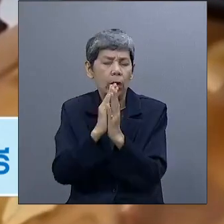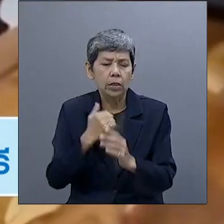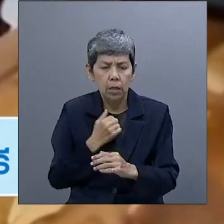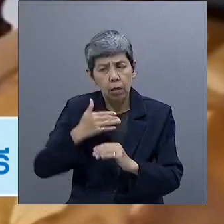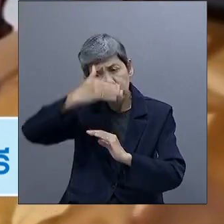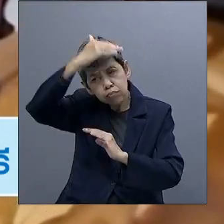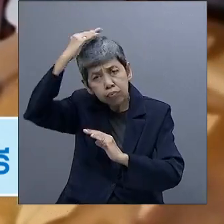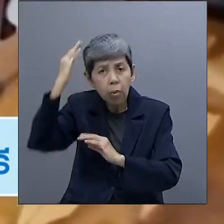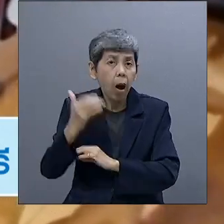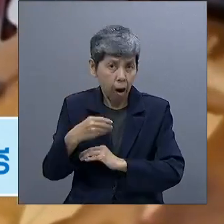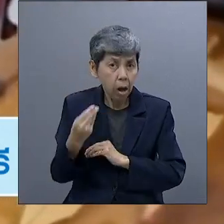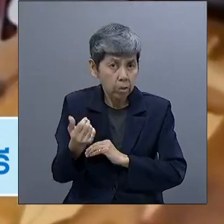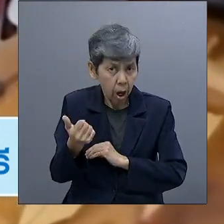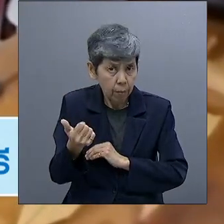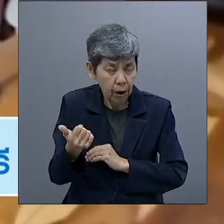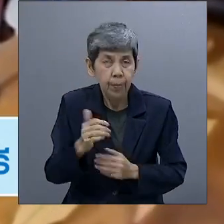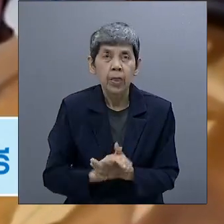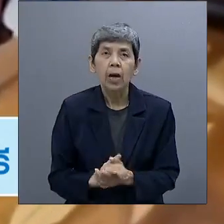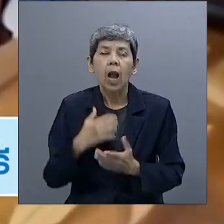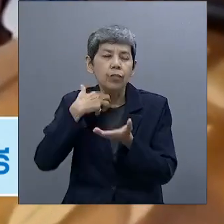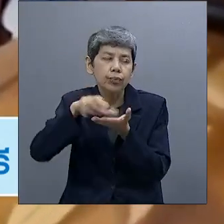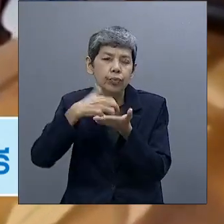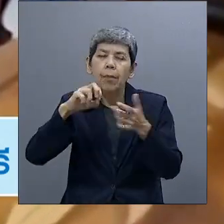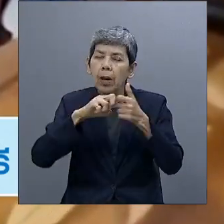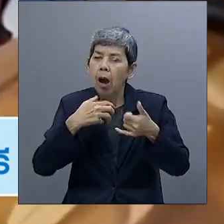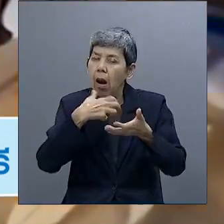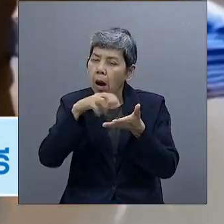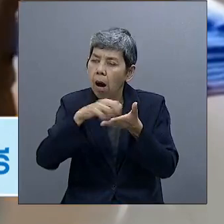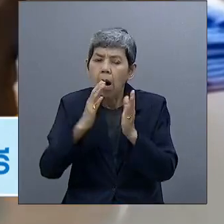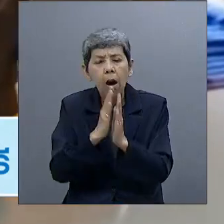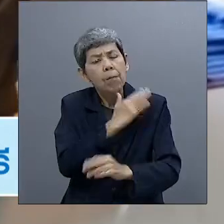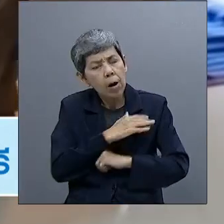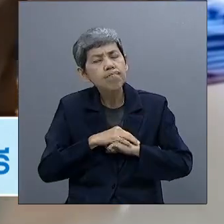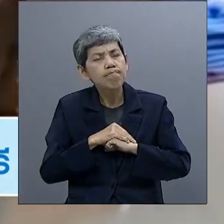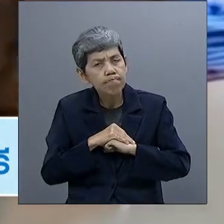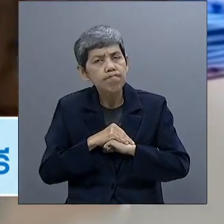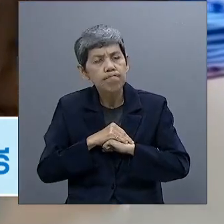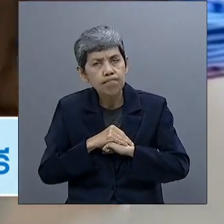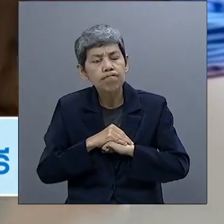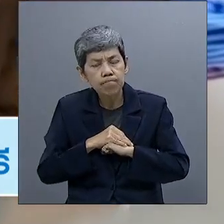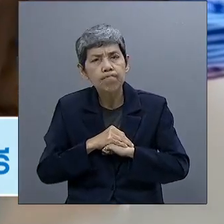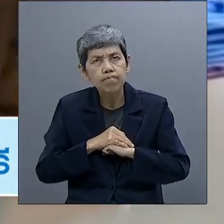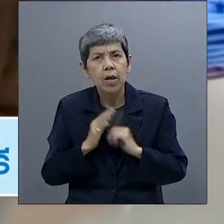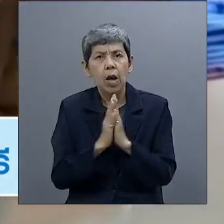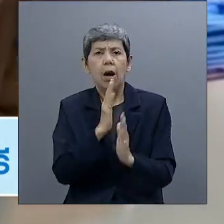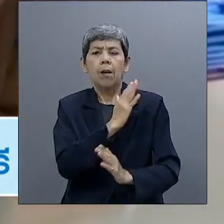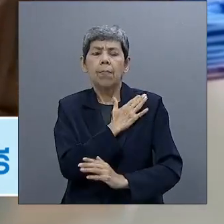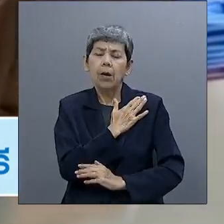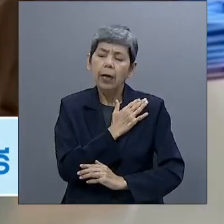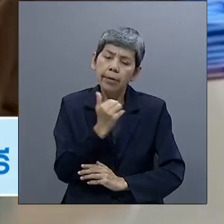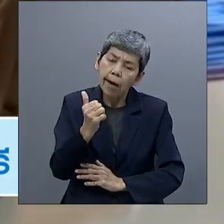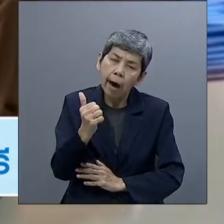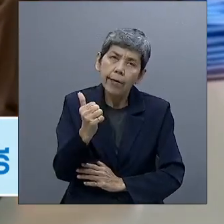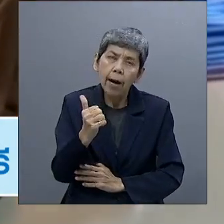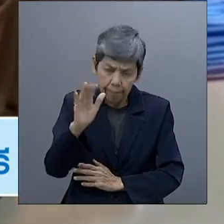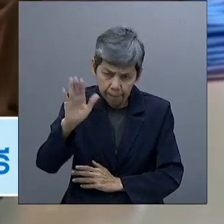โมดเนี่ยได้บวชตามที่ต้องการแล้วก็เล่าปัญหาของลุงโมดให้กับเจ้าอาวาสฟังซึ่งตอนนั้นทางท่านเจ้าอาวาสก็เมตตาลุงโมดนะค